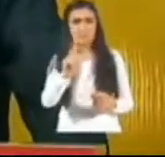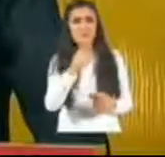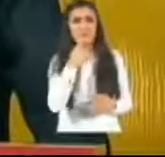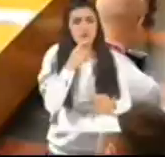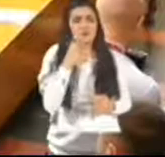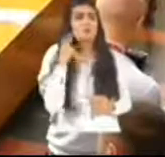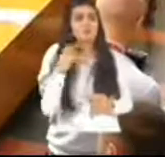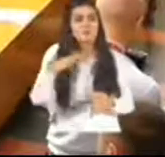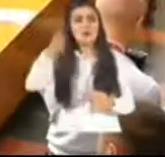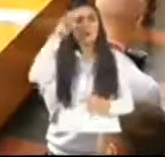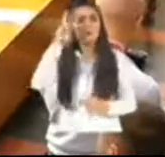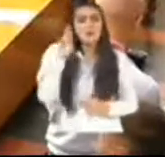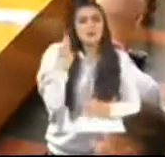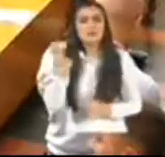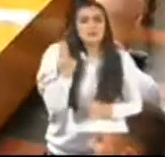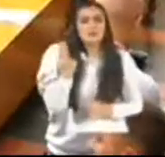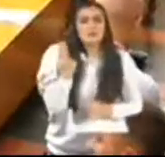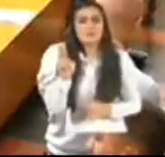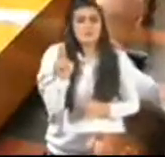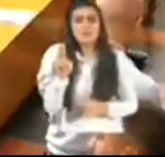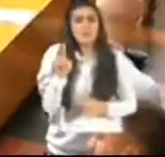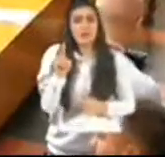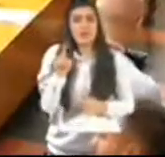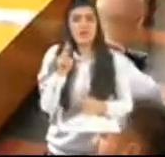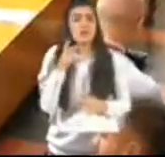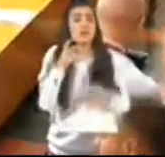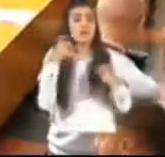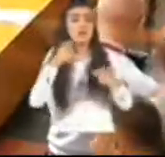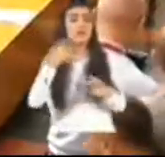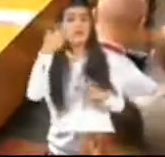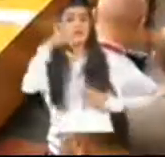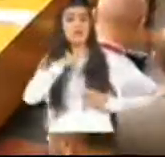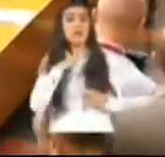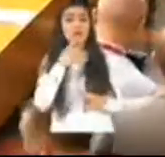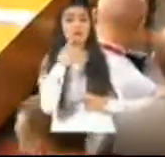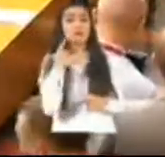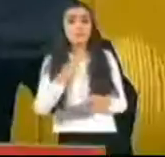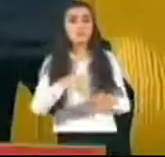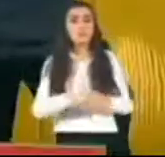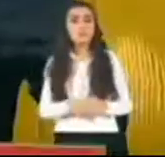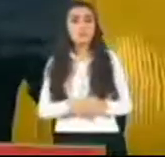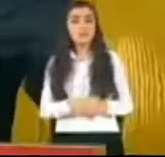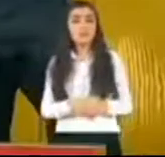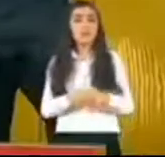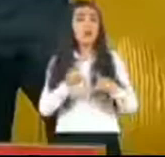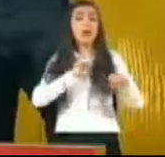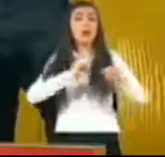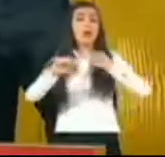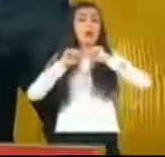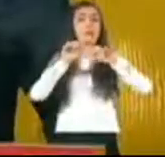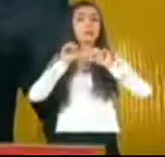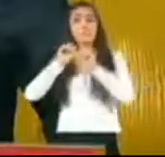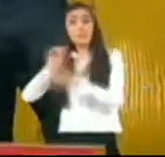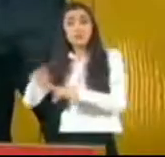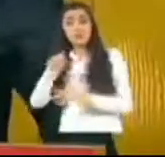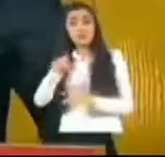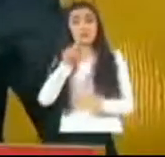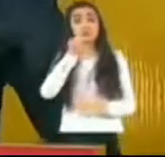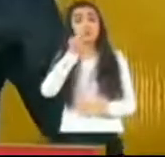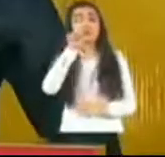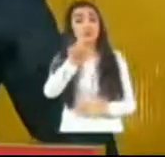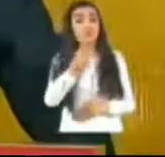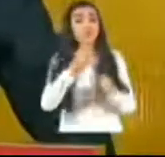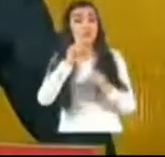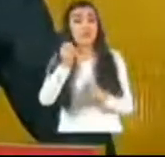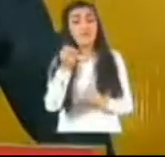Rus askerlerinin Afrin'de ne işi vardı? İnkar bırakılsın, şu sorunun